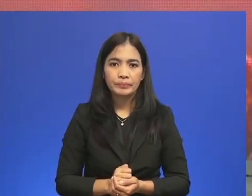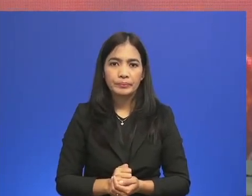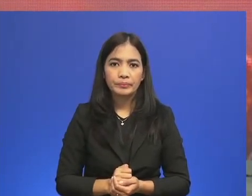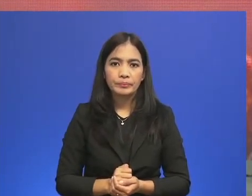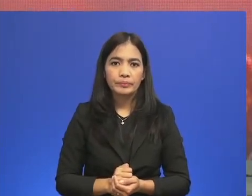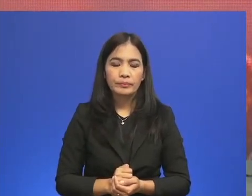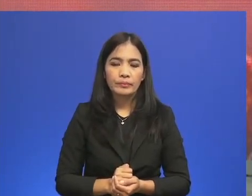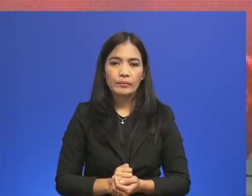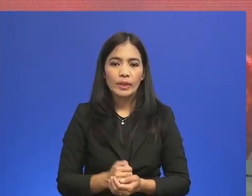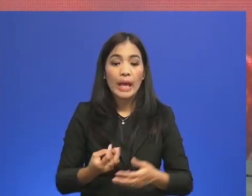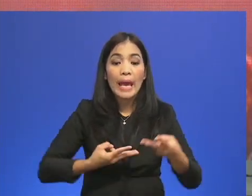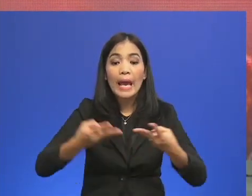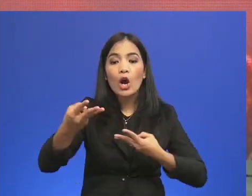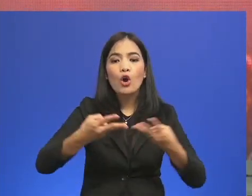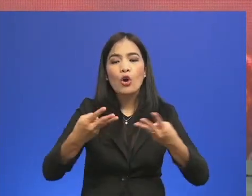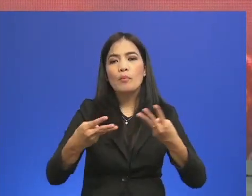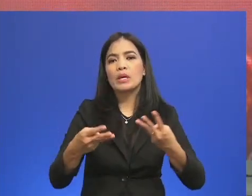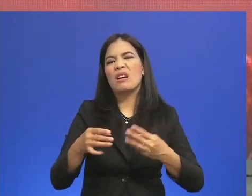Secara materi miskin,